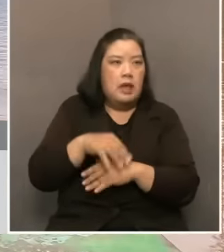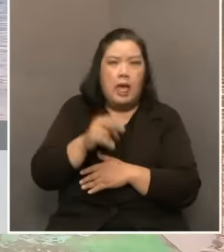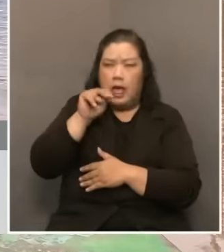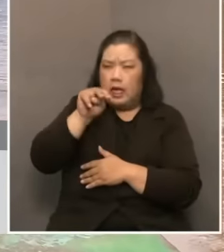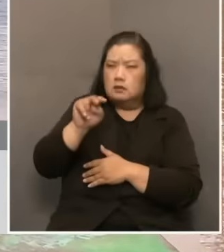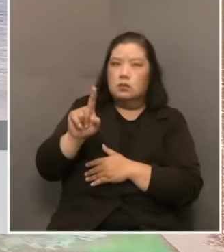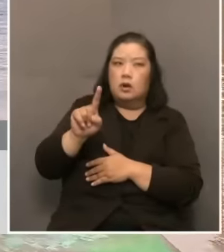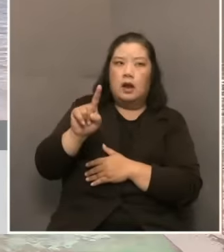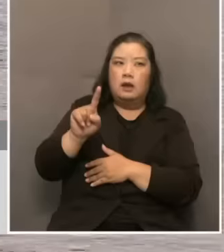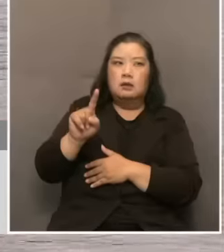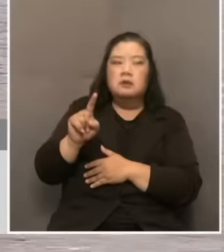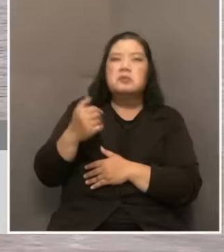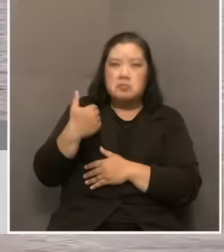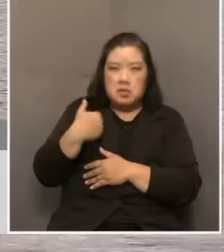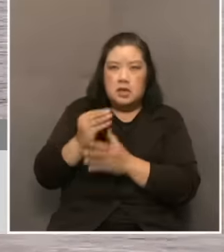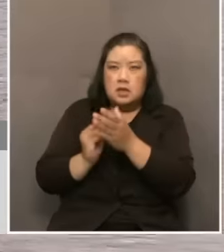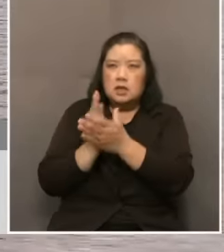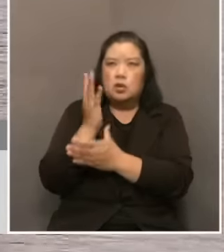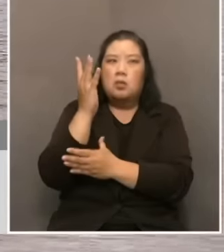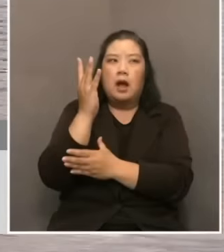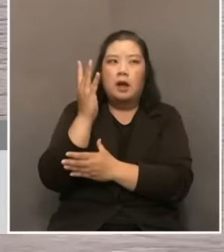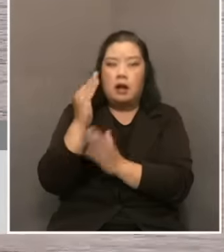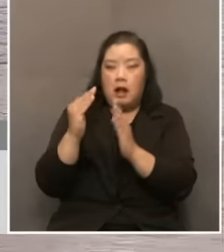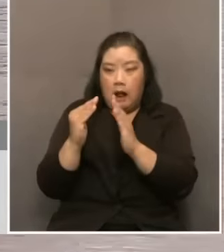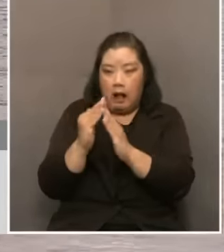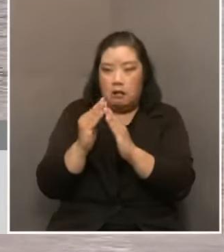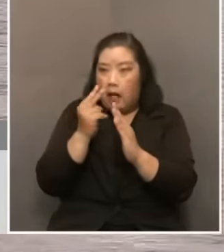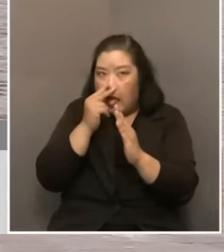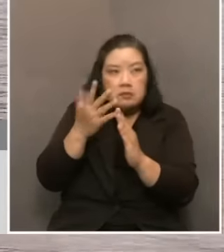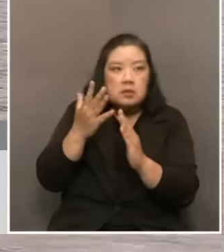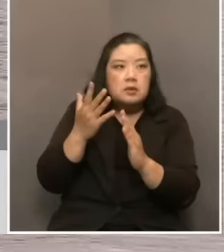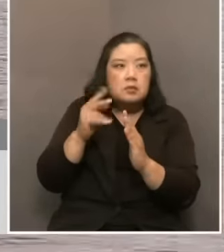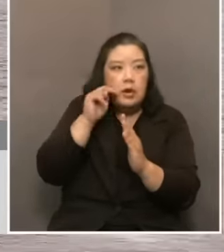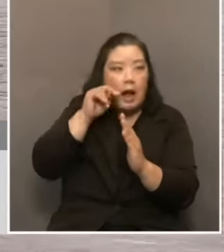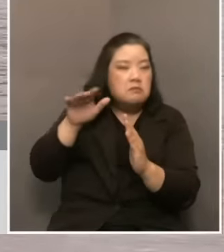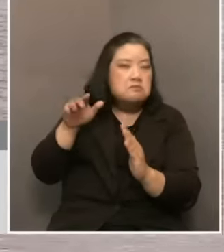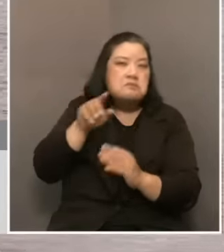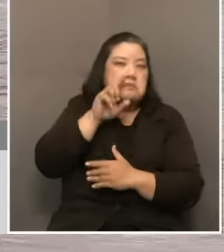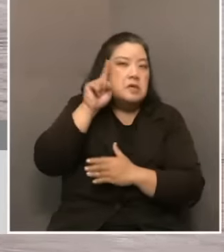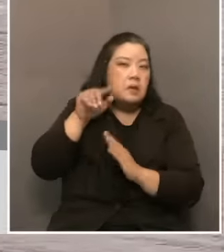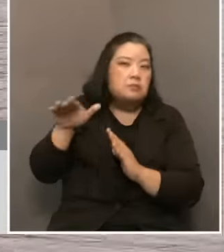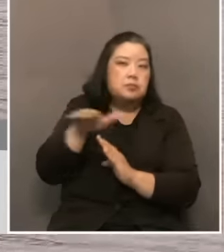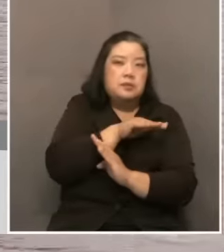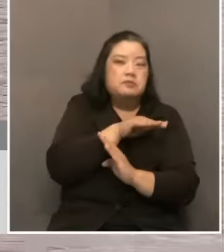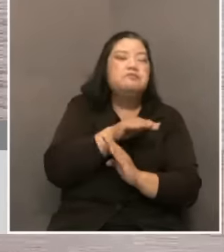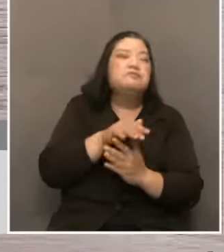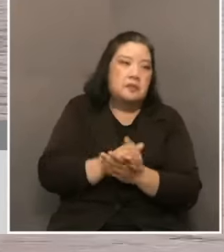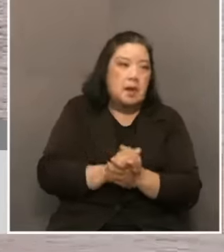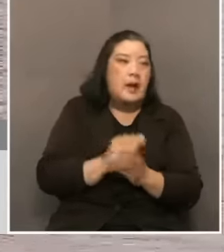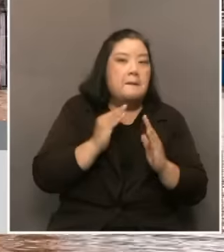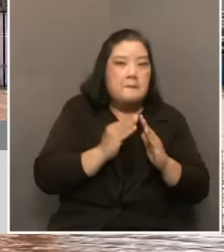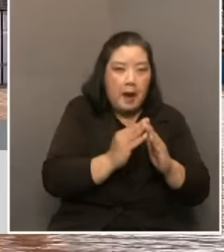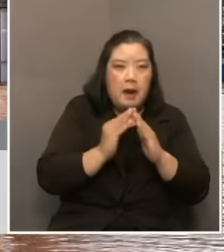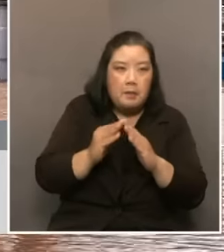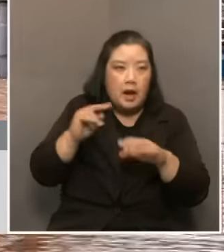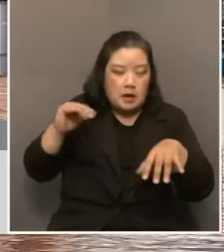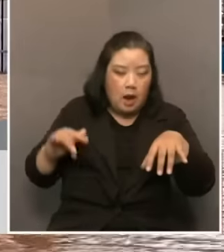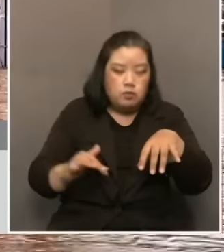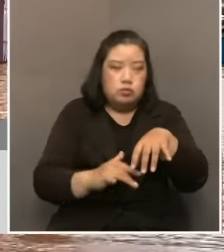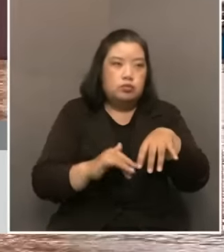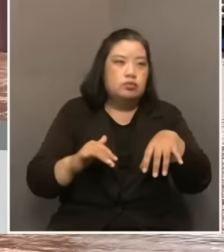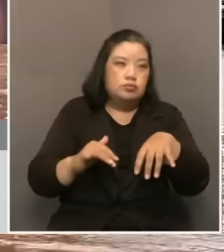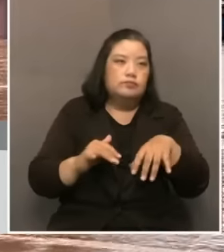ไม้ที่อยู่ข้างศาโผล่พ้นน้ำขึ้นมาเพียงเล็กน้อยเท่านั้นค่ะแล้วก็ยังเอ่อล้นเข้าท่วมบ้านเรือมประชาชนริมฝั่งแล้ว